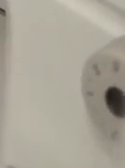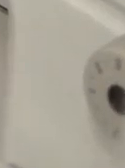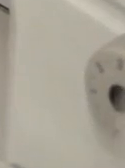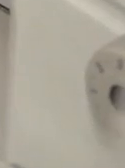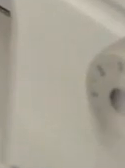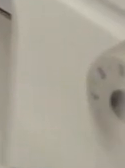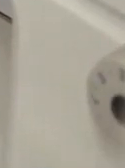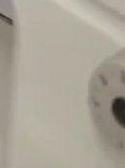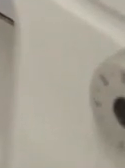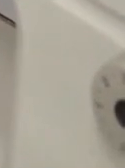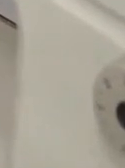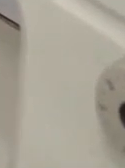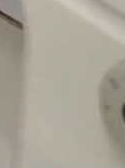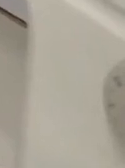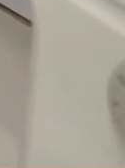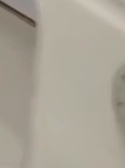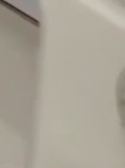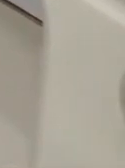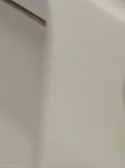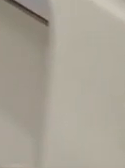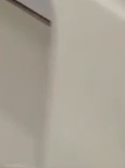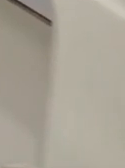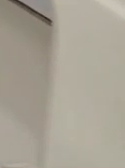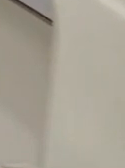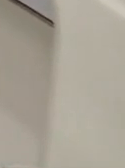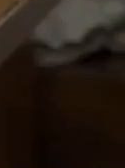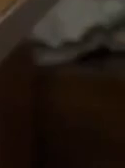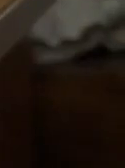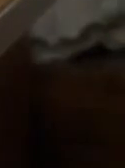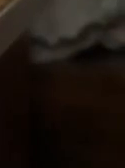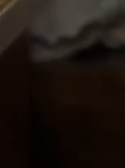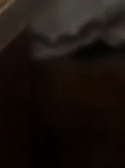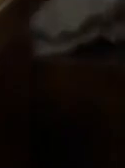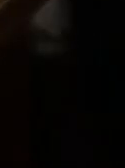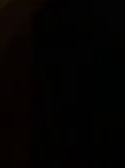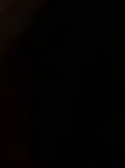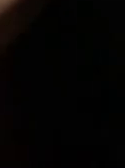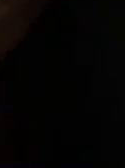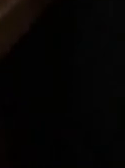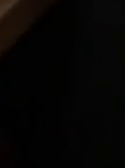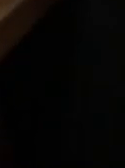І нарешті почати їм платити реальні гроші, на які вони заслуговують. Так, за їхню важливу роботу.